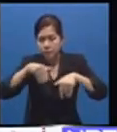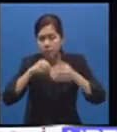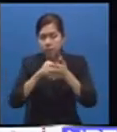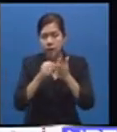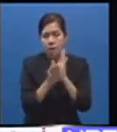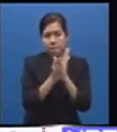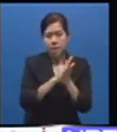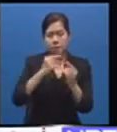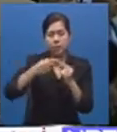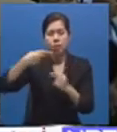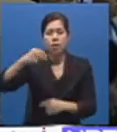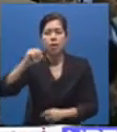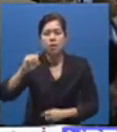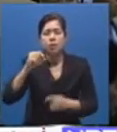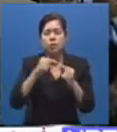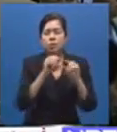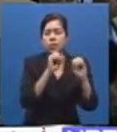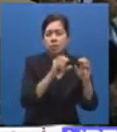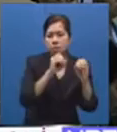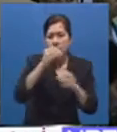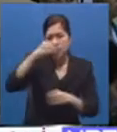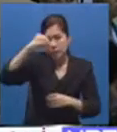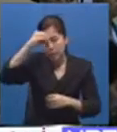ให้มีความเชื่อมโยงระบบสุขภาพ